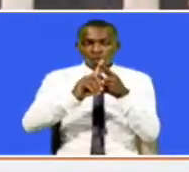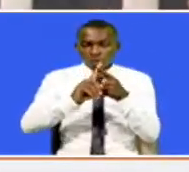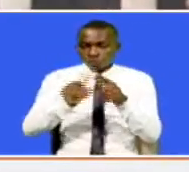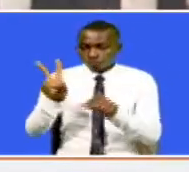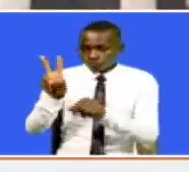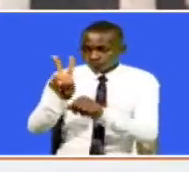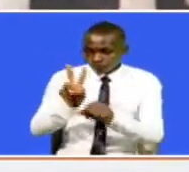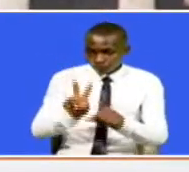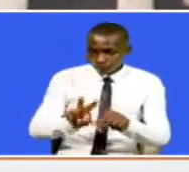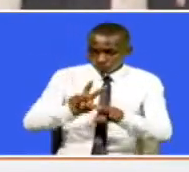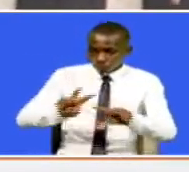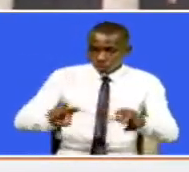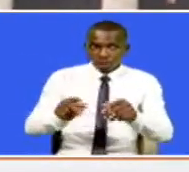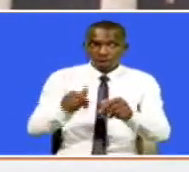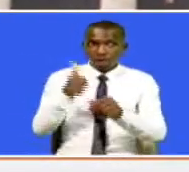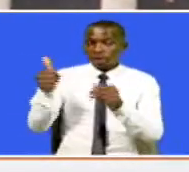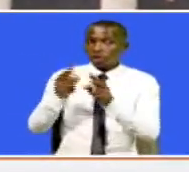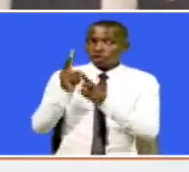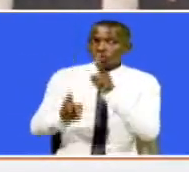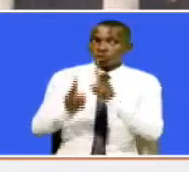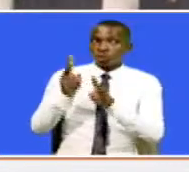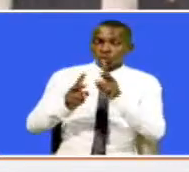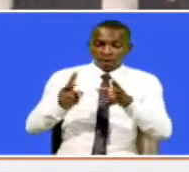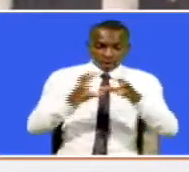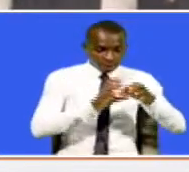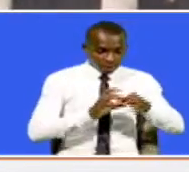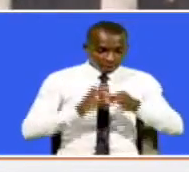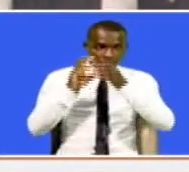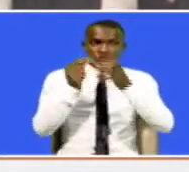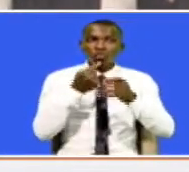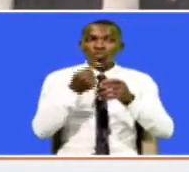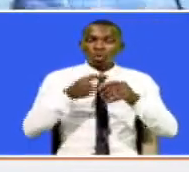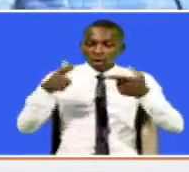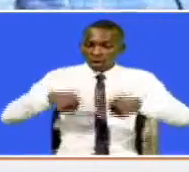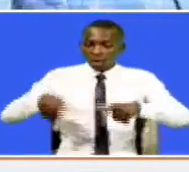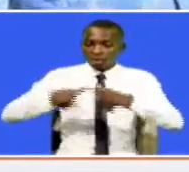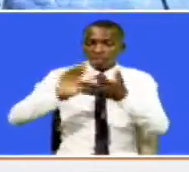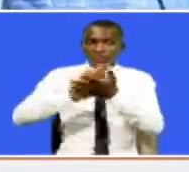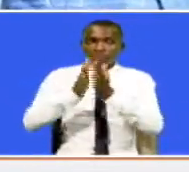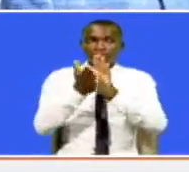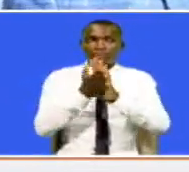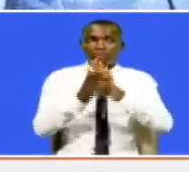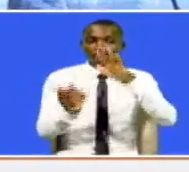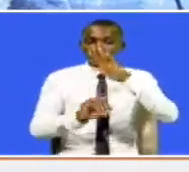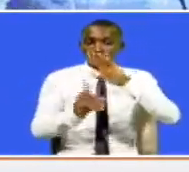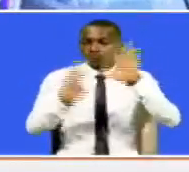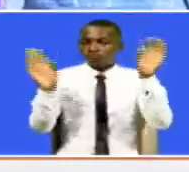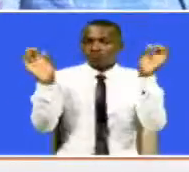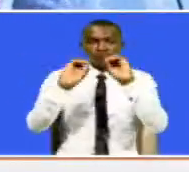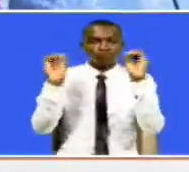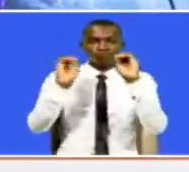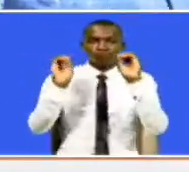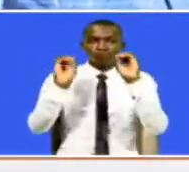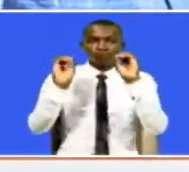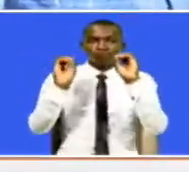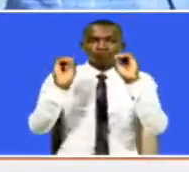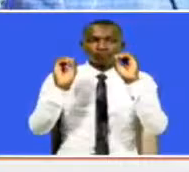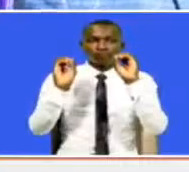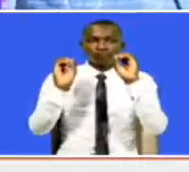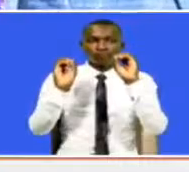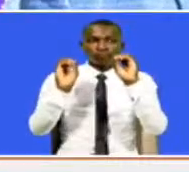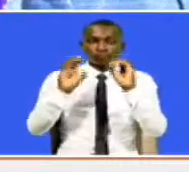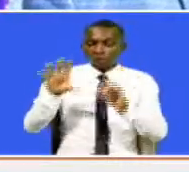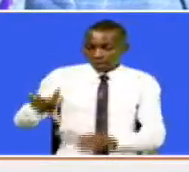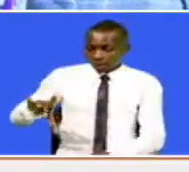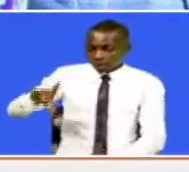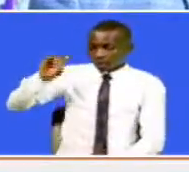hao 22, muungano wa Azimio unasema hawastahili kuwa mawaziri. Moreover, the selection of cabinet